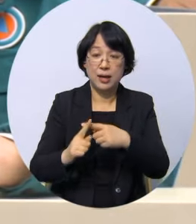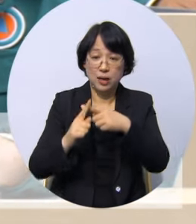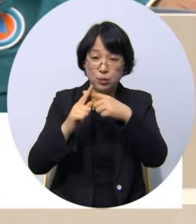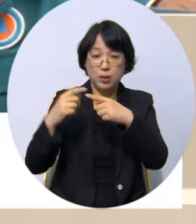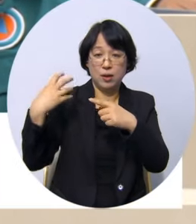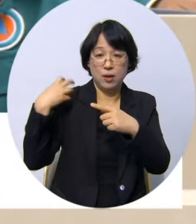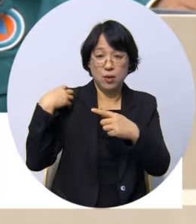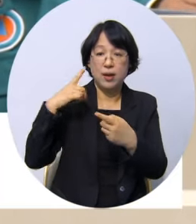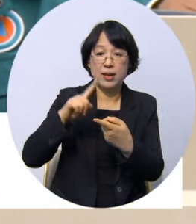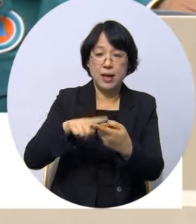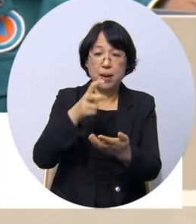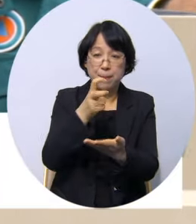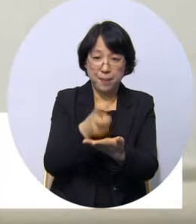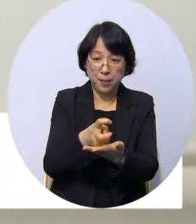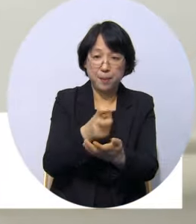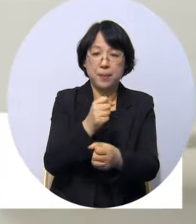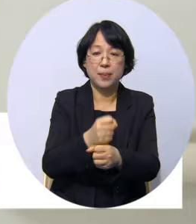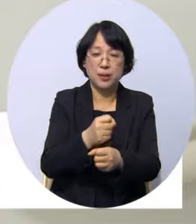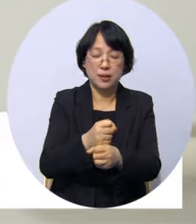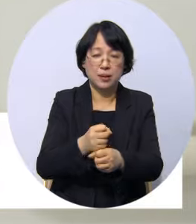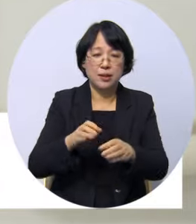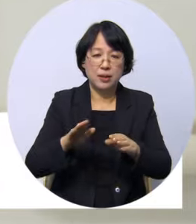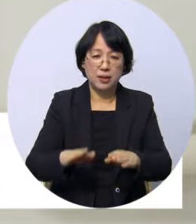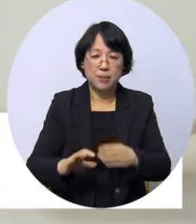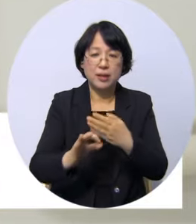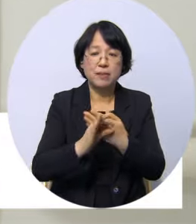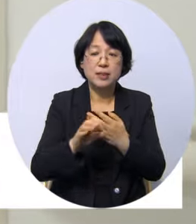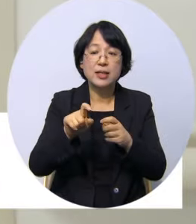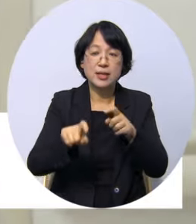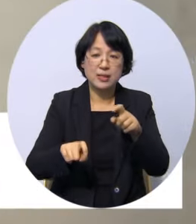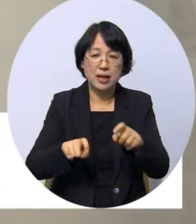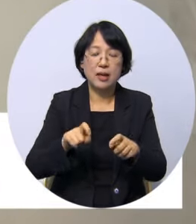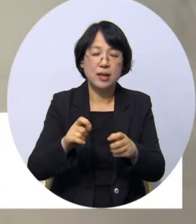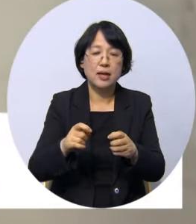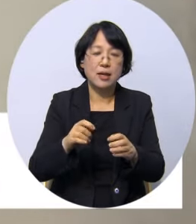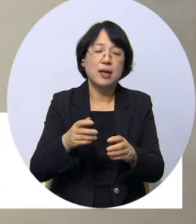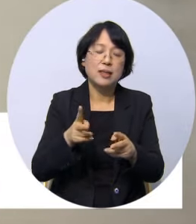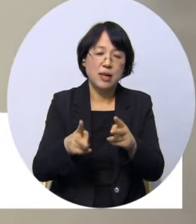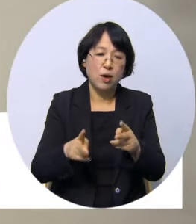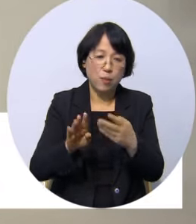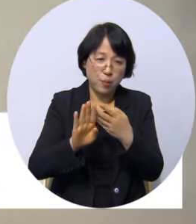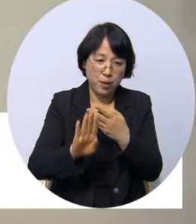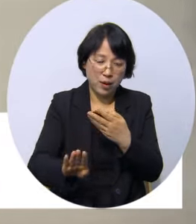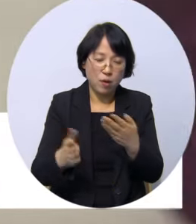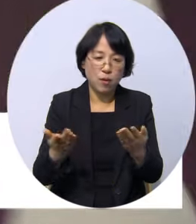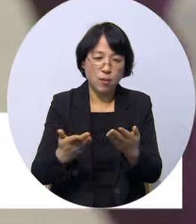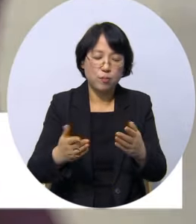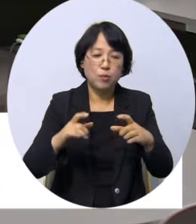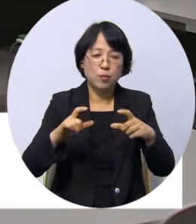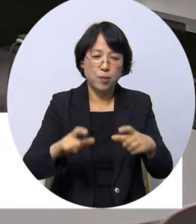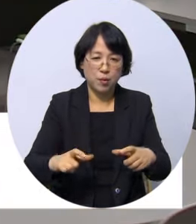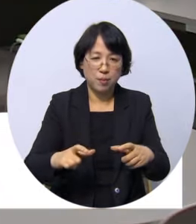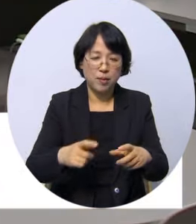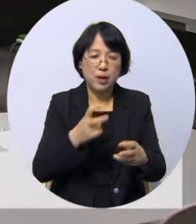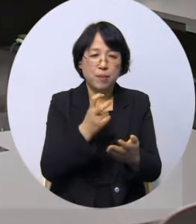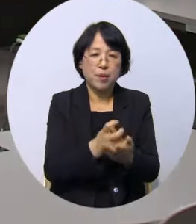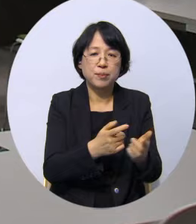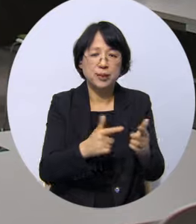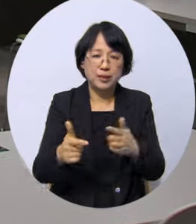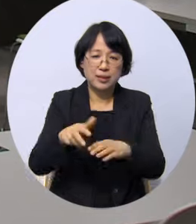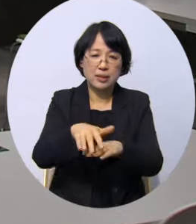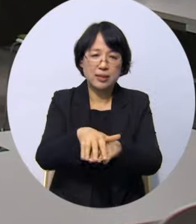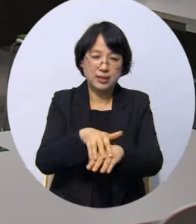제도화를 추진합니다 이번 시범 사업 이후에도 업무 범위나 규정 등 진료 간호사에 대한 법적 시스템을